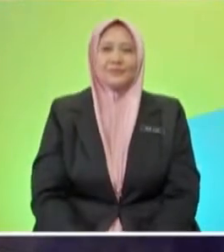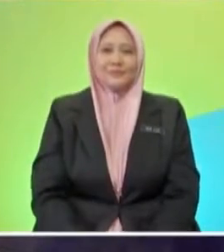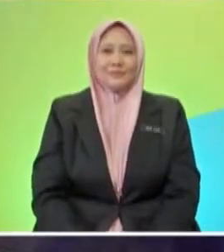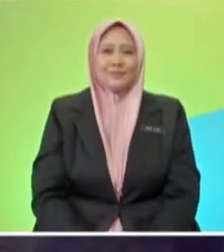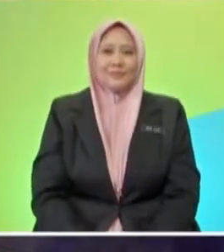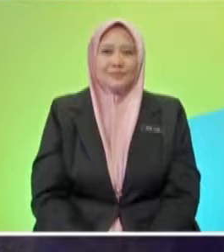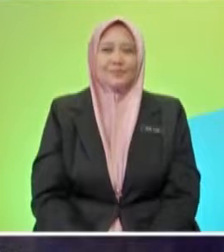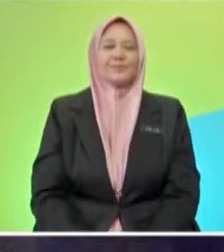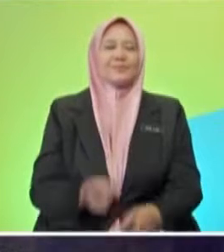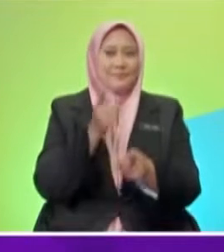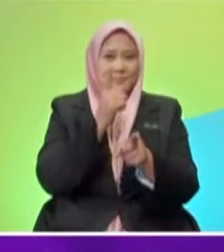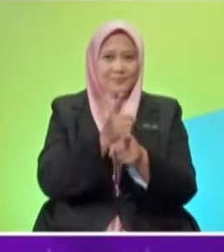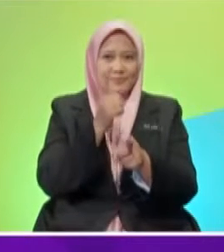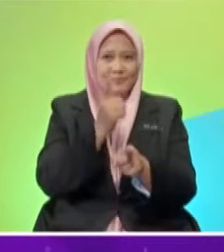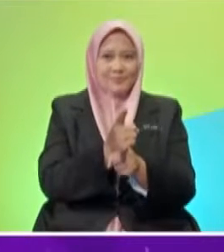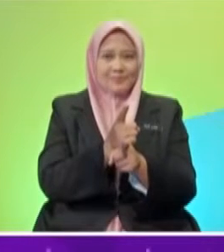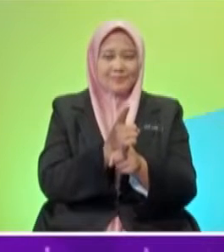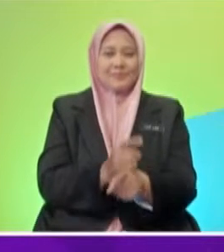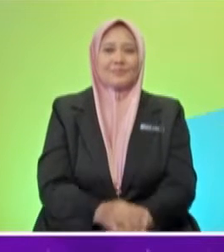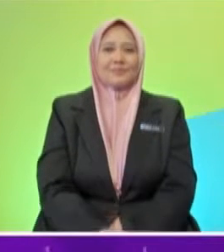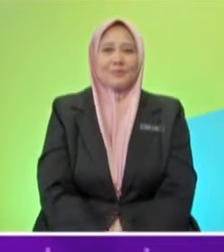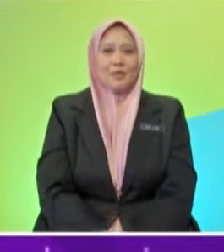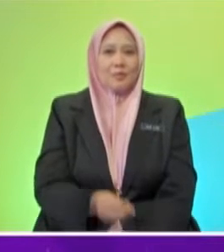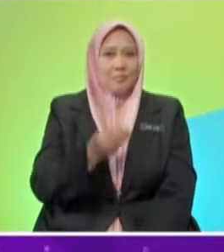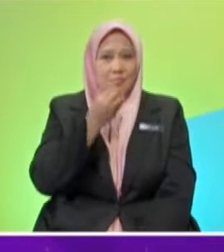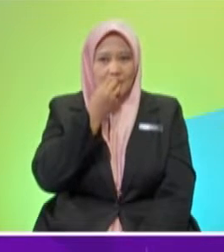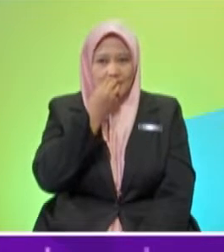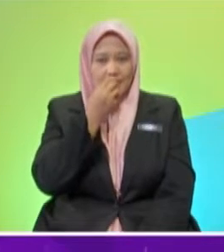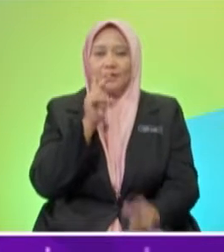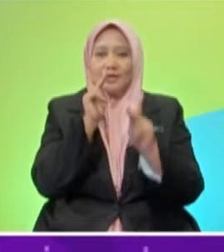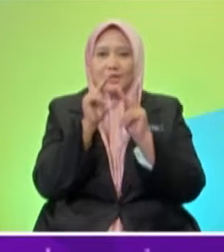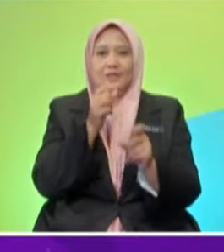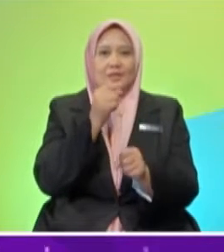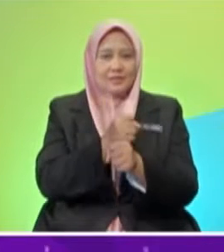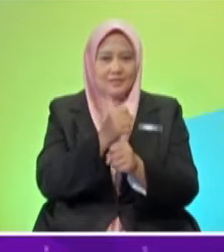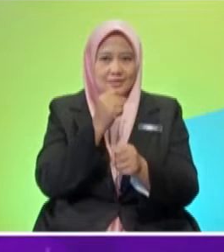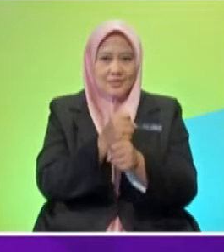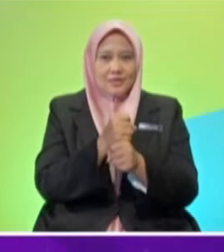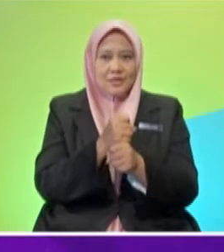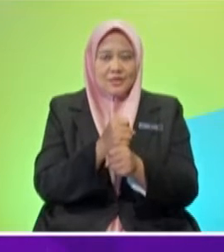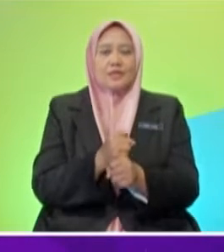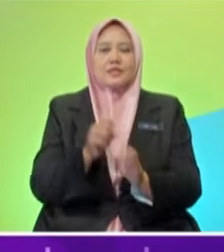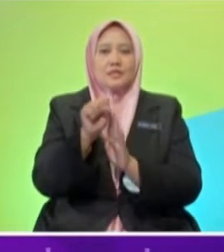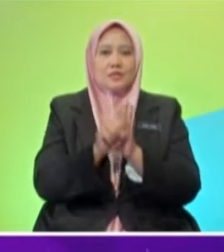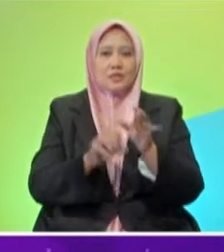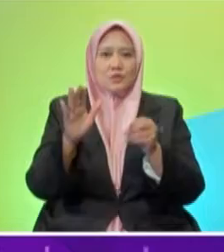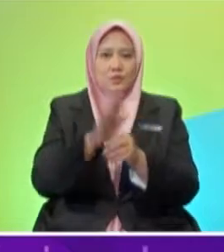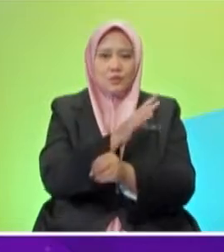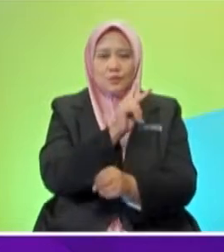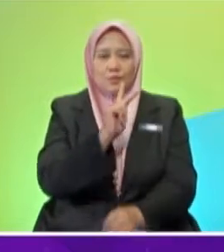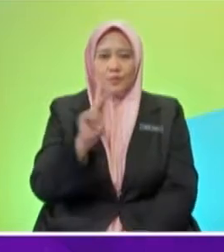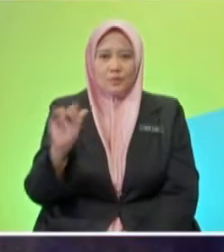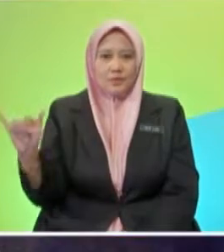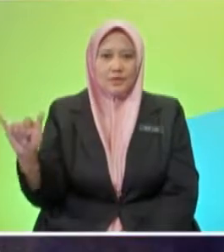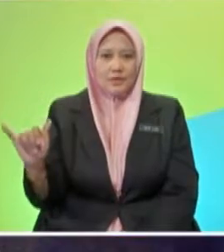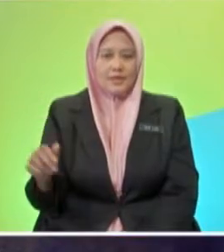cukupnya hasil dicuri makan itu kata kejek merupakan ayat pertama dalam perlengkapan yang kedua jadi